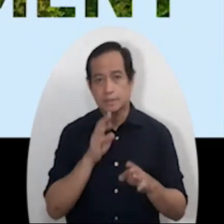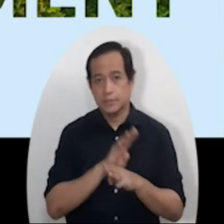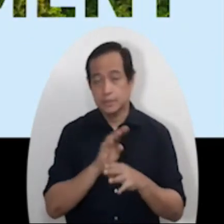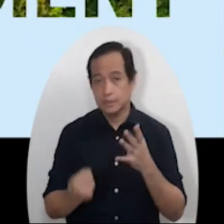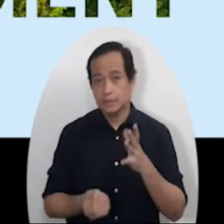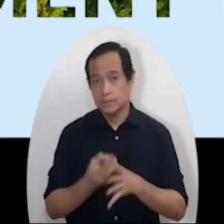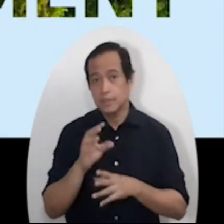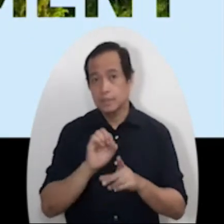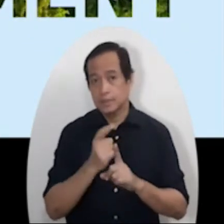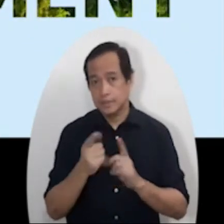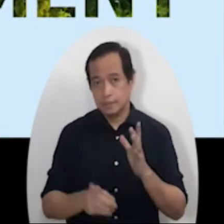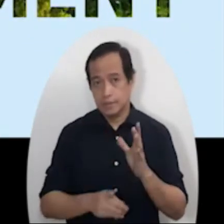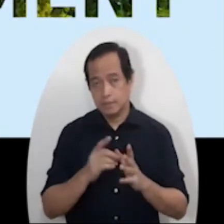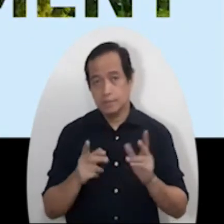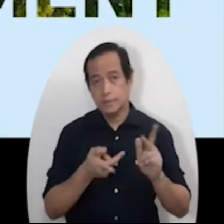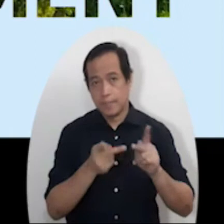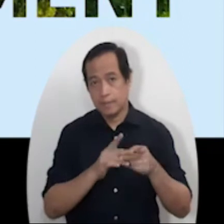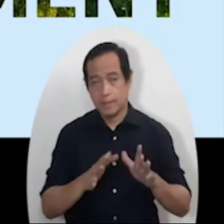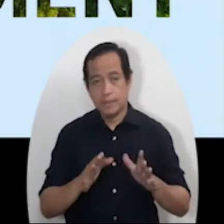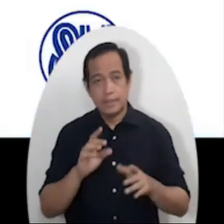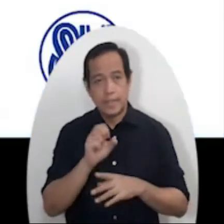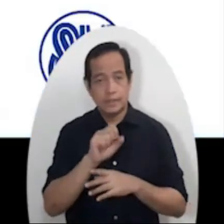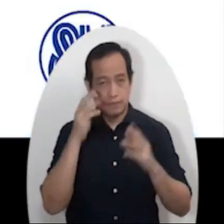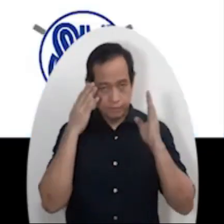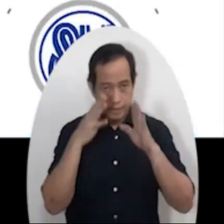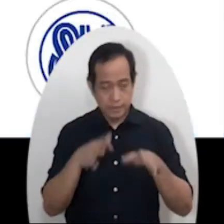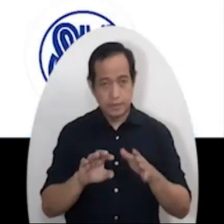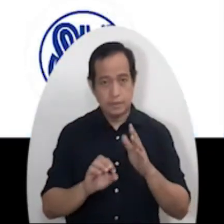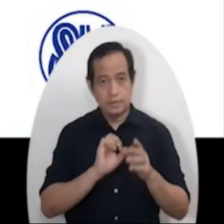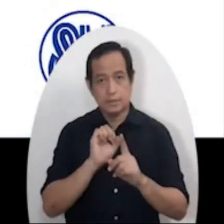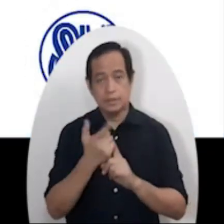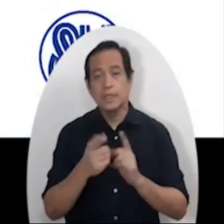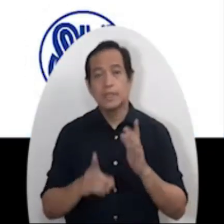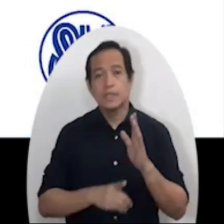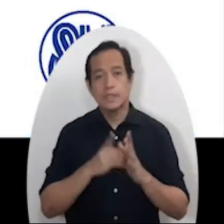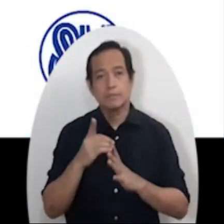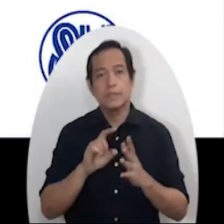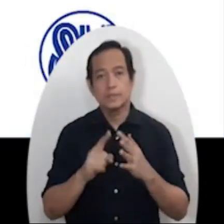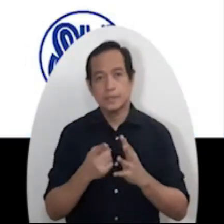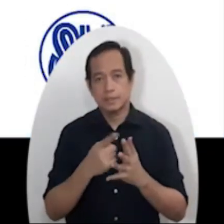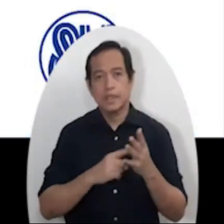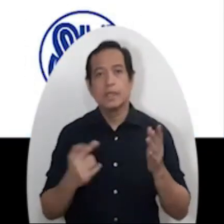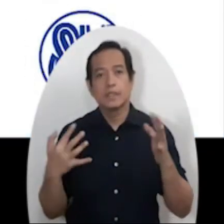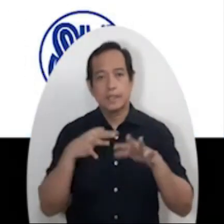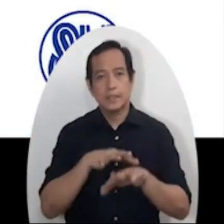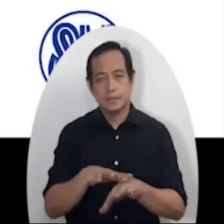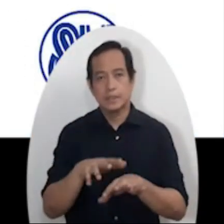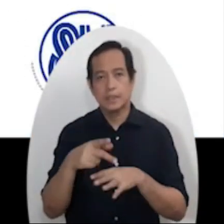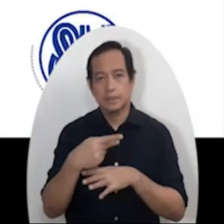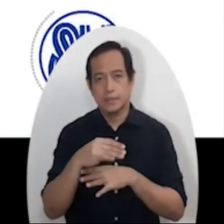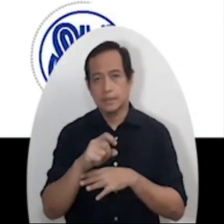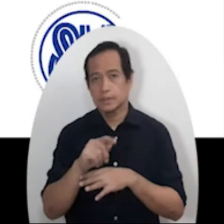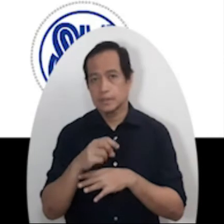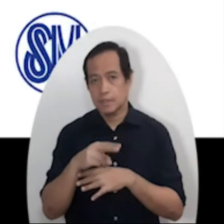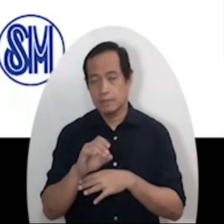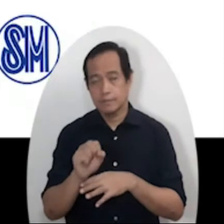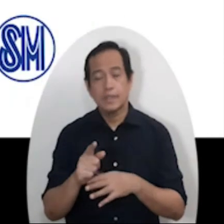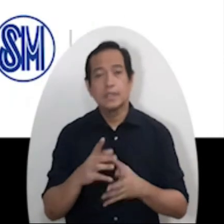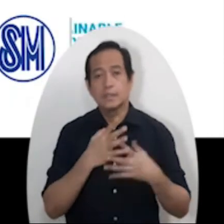po sa nararamdaman ko. Pero nagpapakatatag po ako para sa anak ko kasi